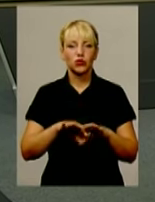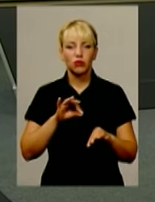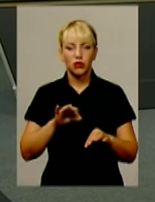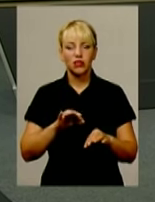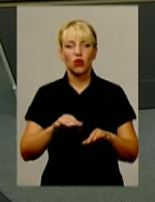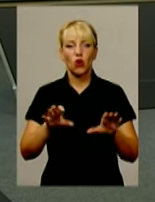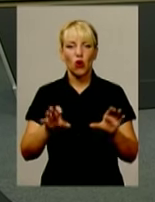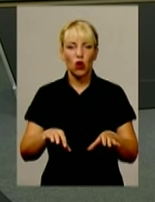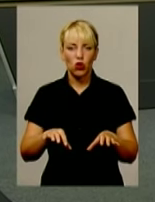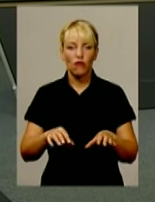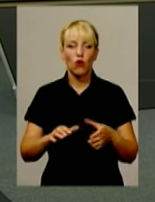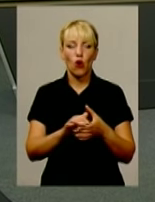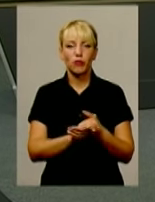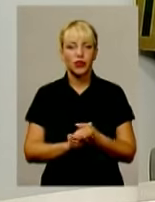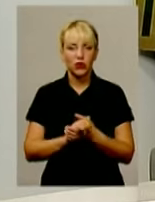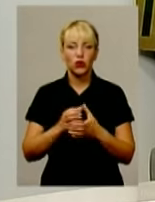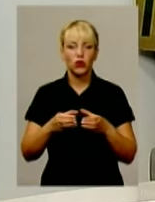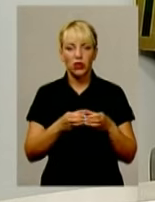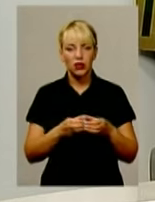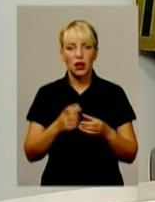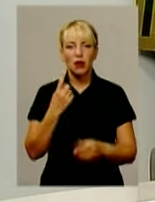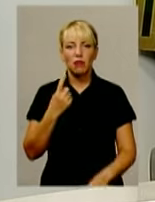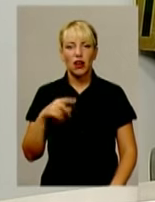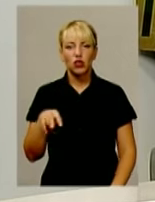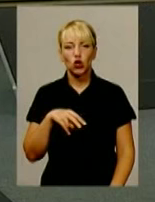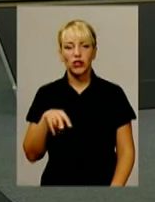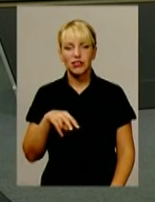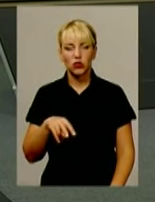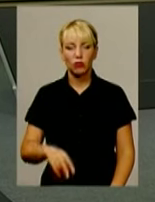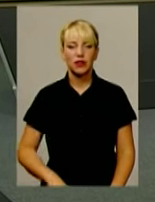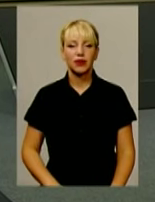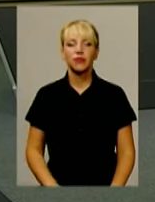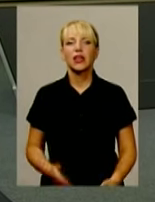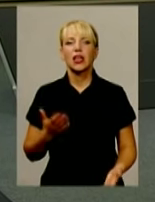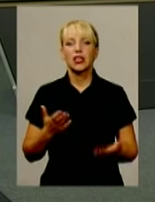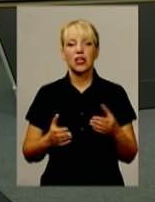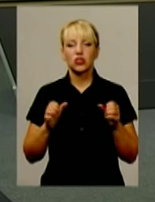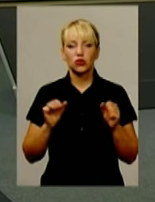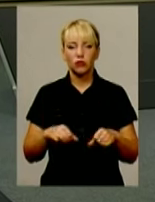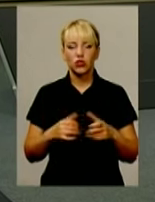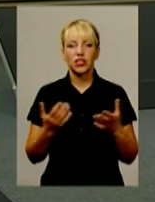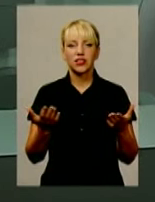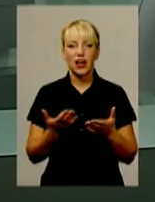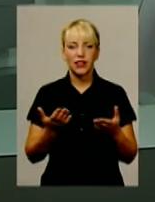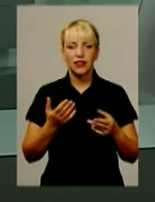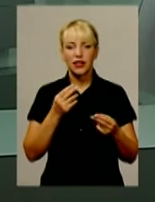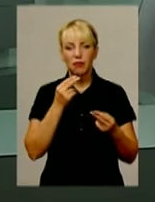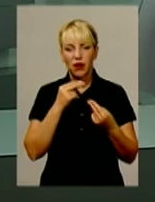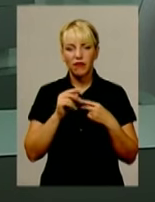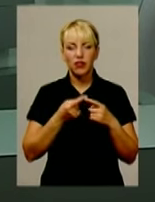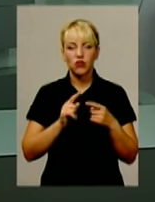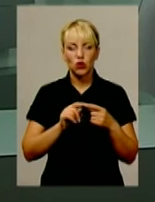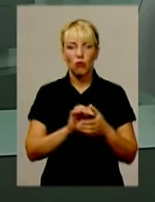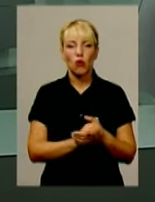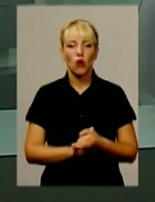громади і депутатів 1 листопада. І якщо можна, скажіть, будь ласка, які переваги в цьому об'єднанні? От так,